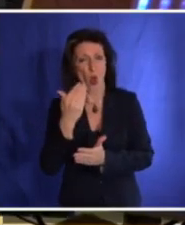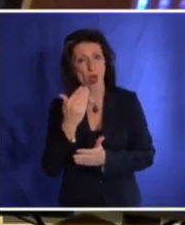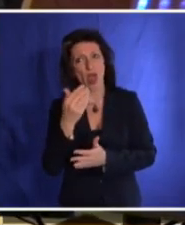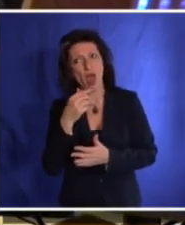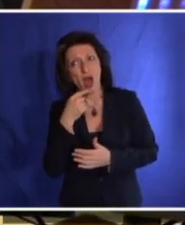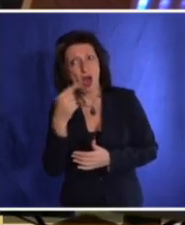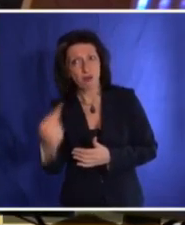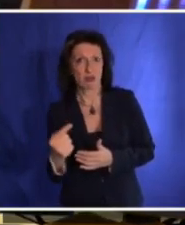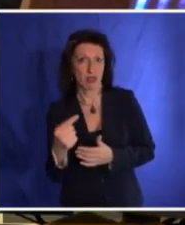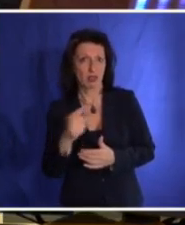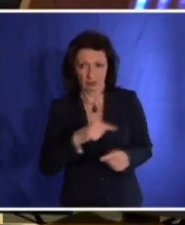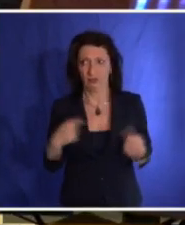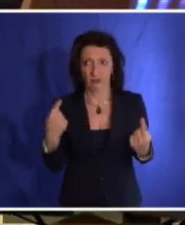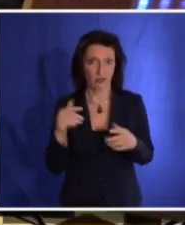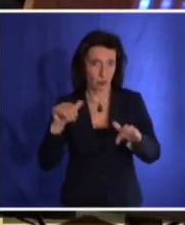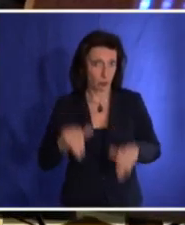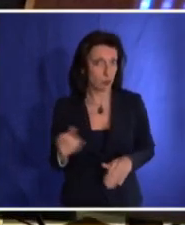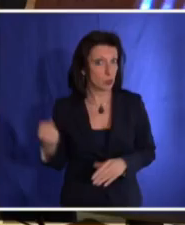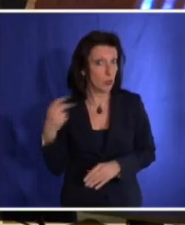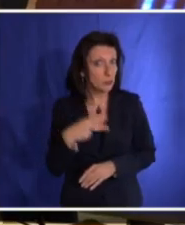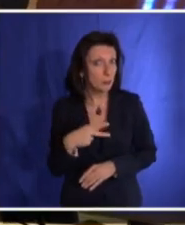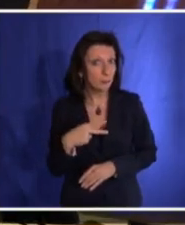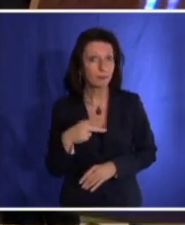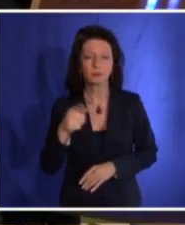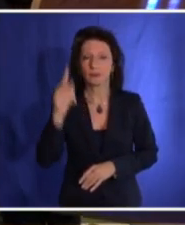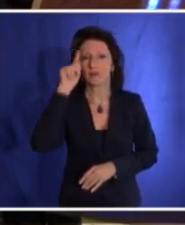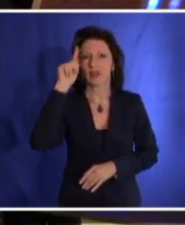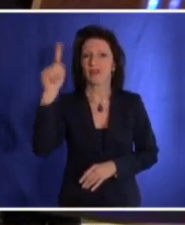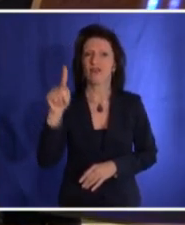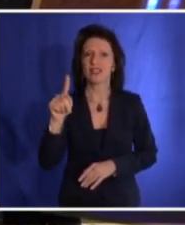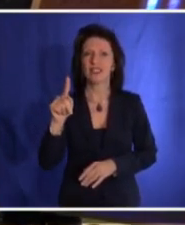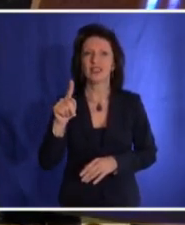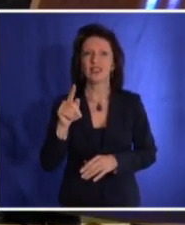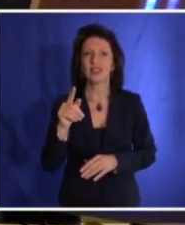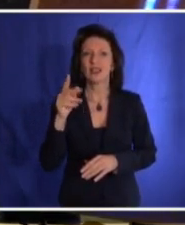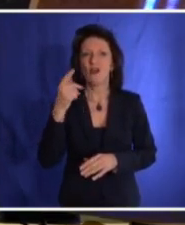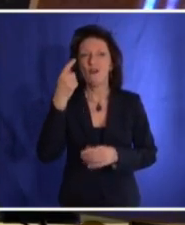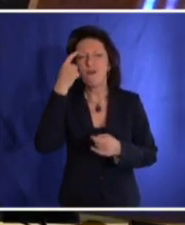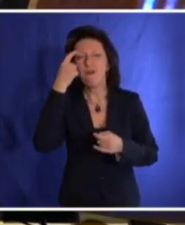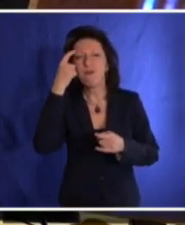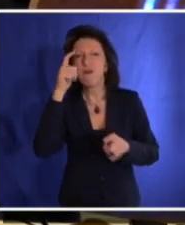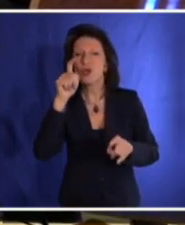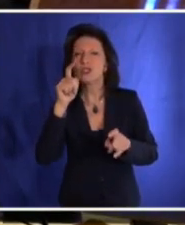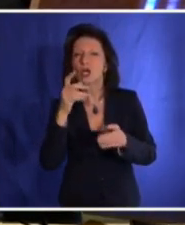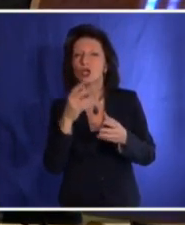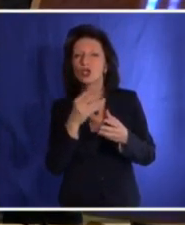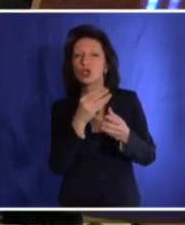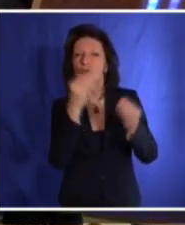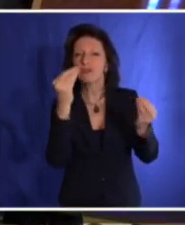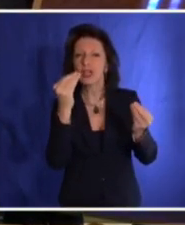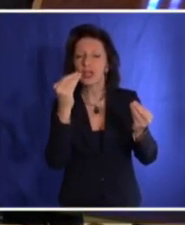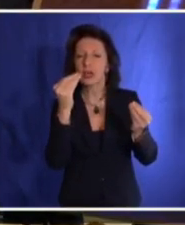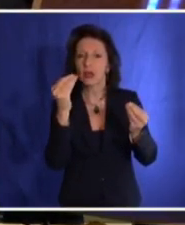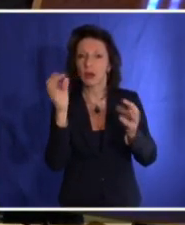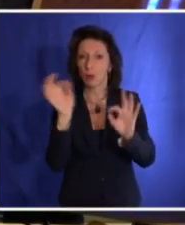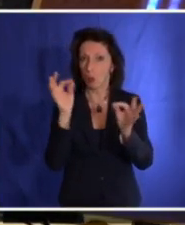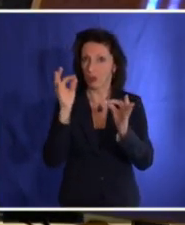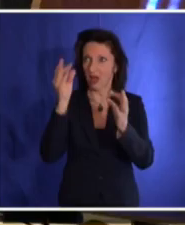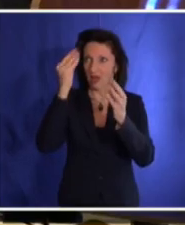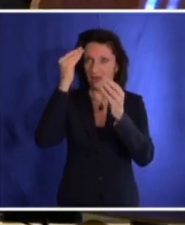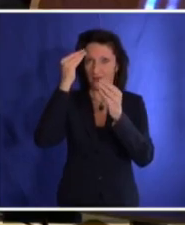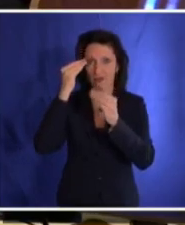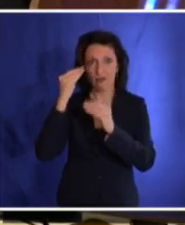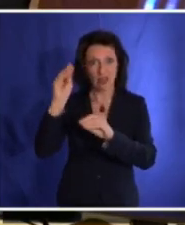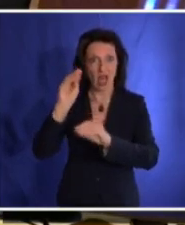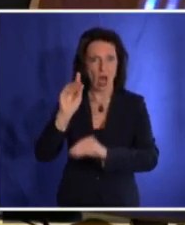Wir wissen, dass ein zu viel an Fürsorge und ein zu wenig an Vertrauen in die